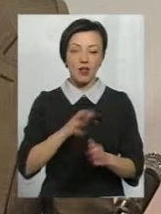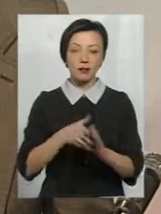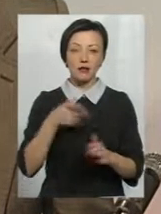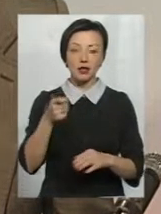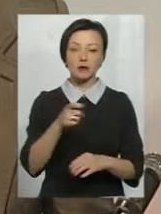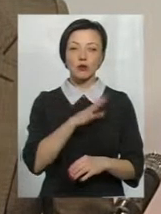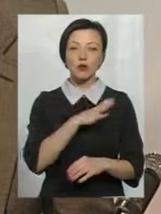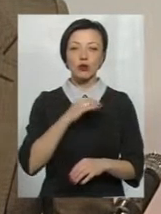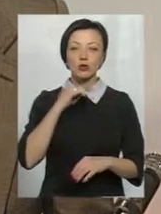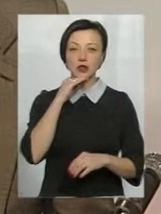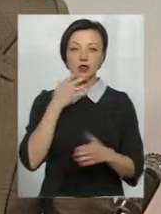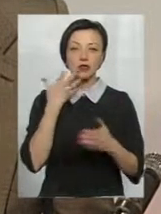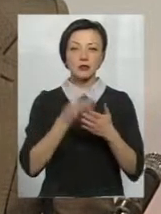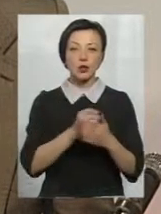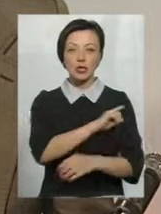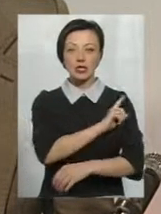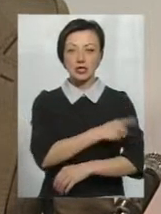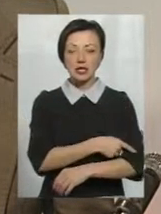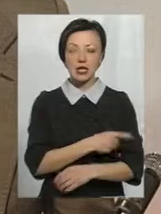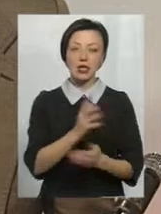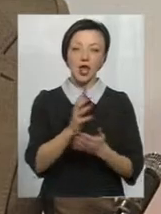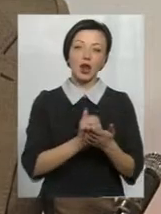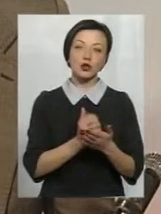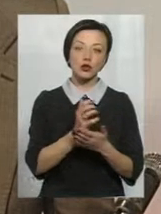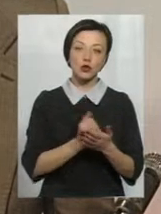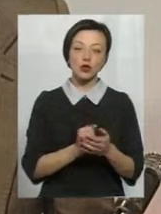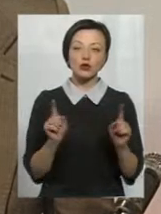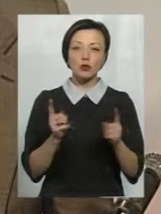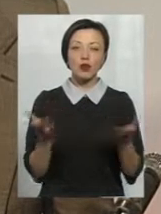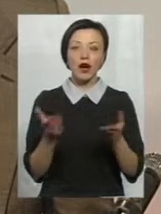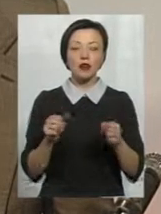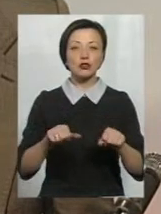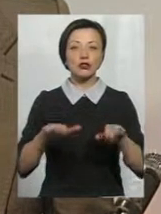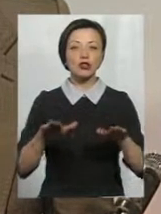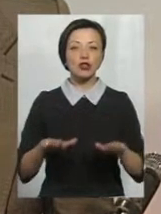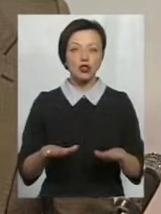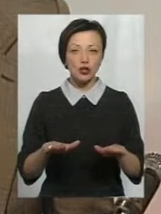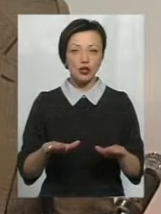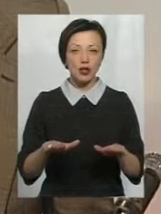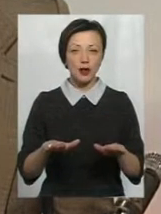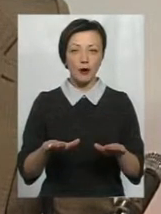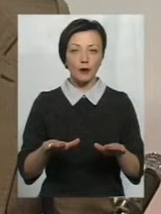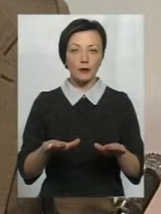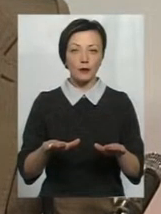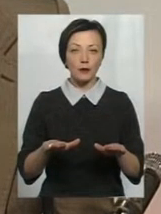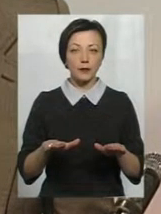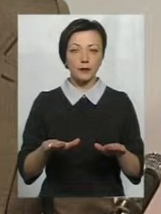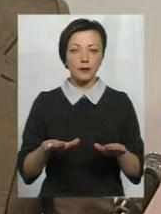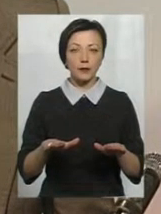достатньо своїх сил, своїх ресурсів, щоб якісь рішення